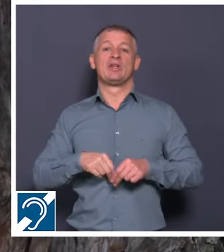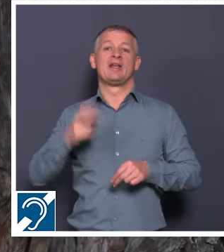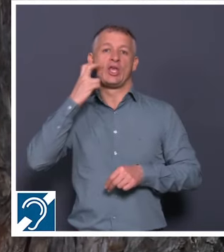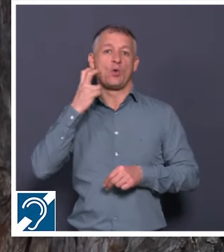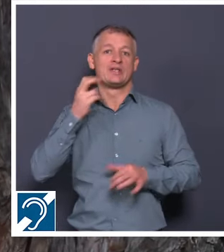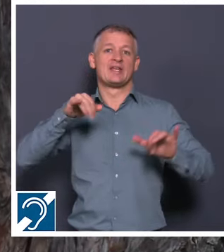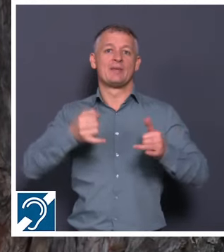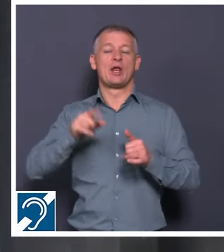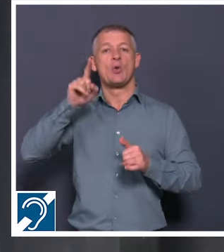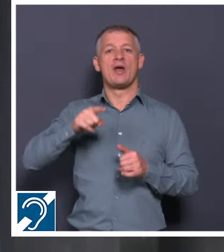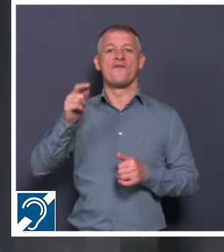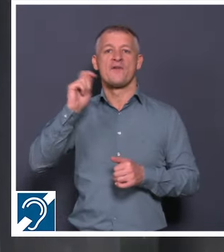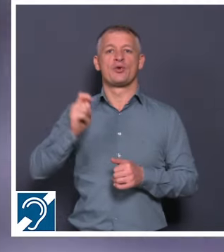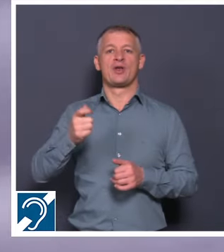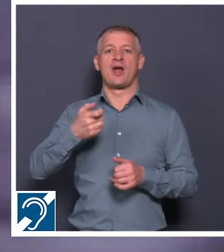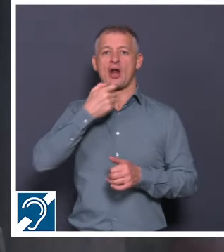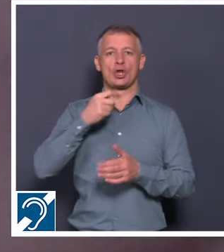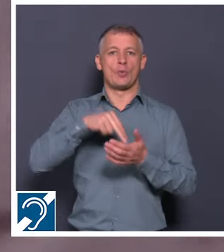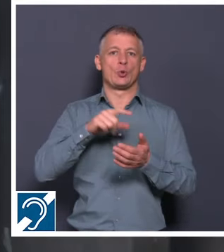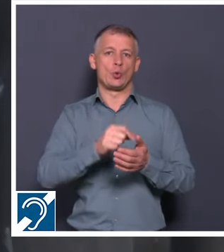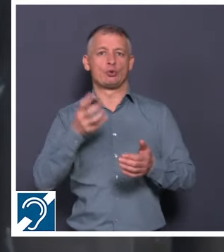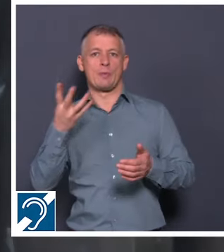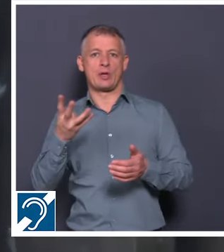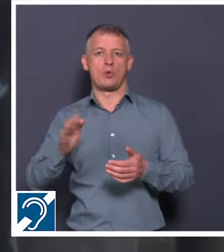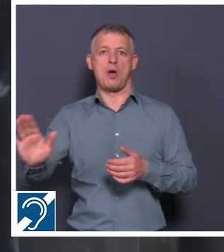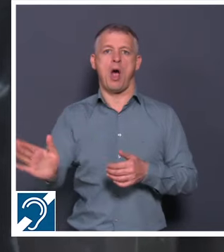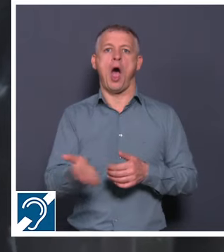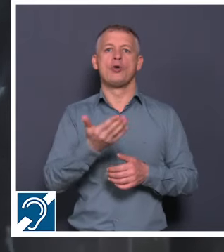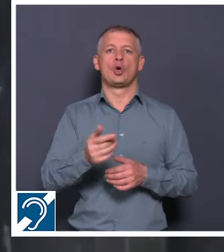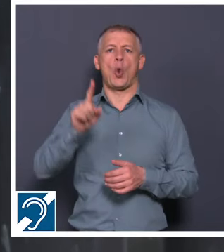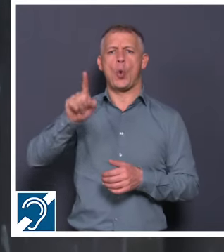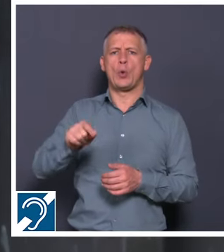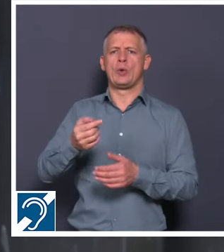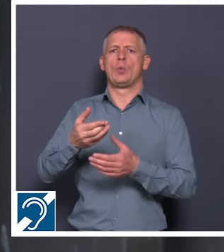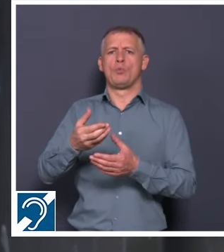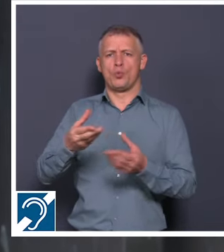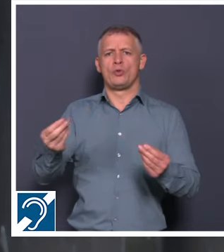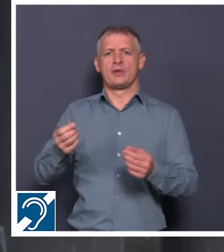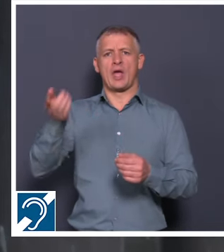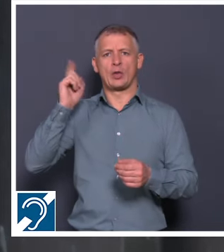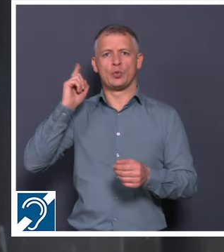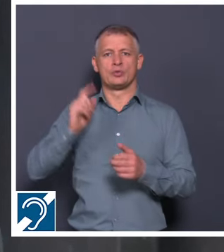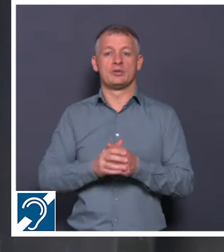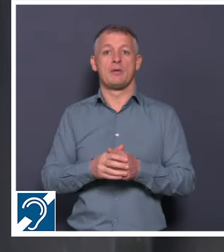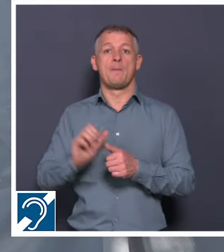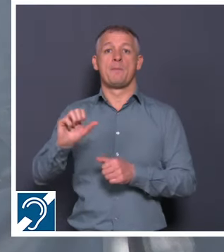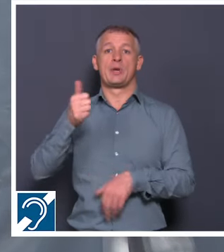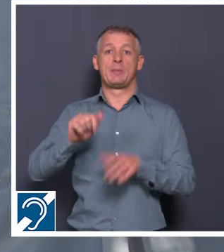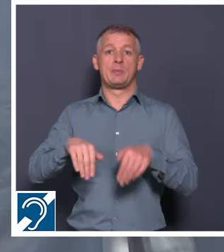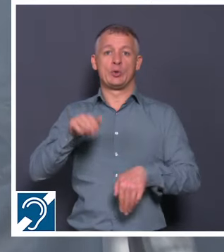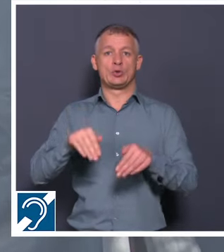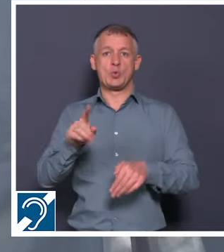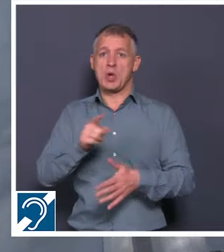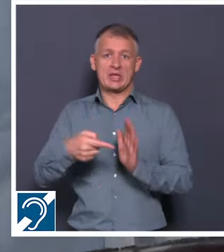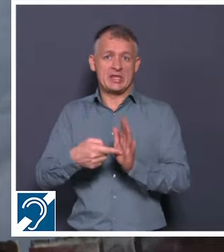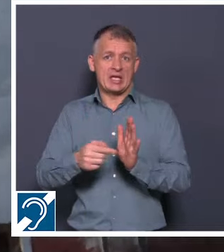în februarie 2024. Au trecut luni bune de atunci și premierul nu a schițat niciun moment un gest că ar